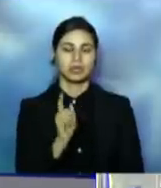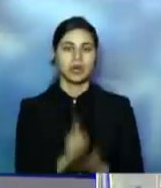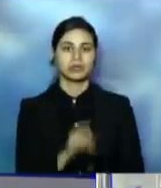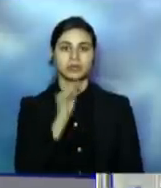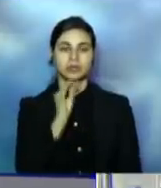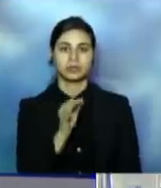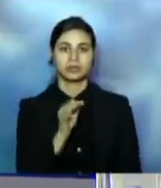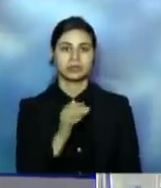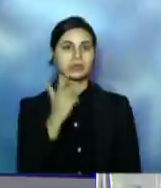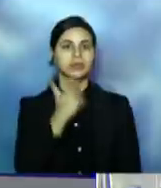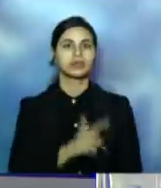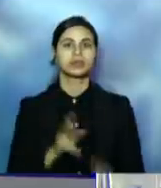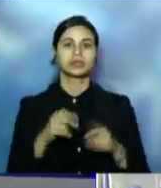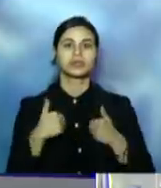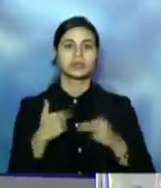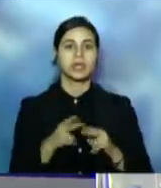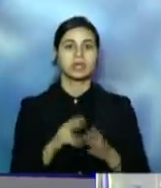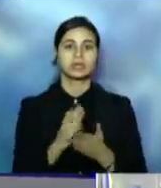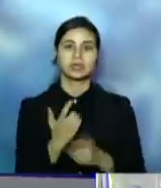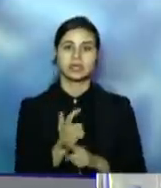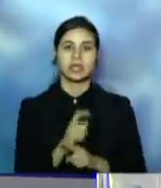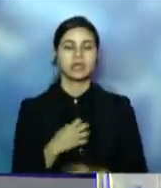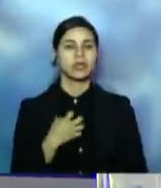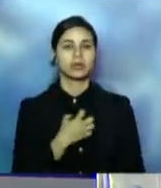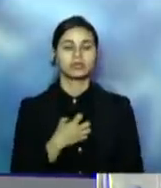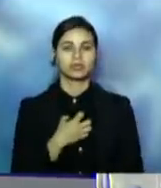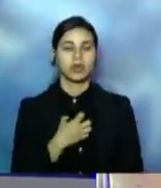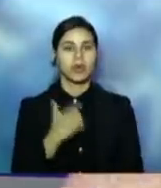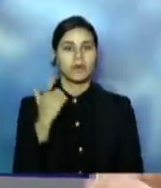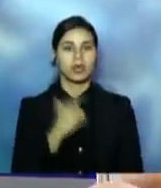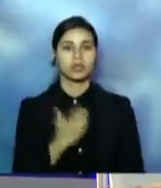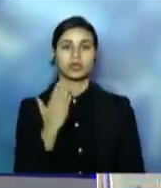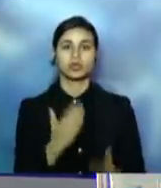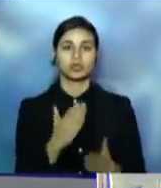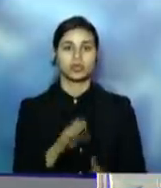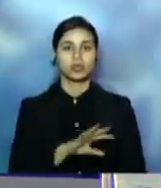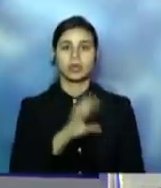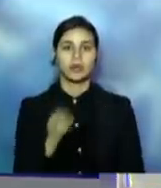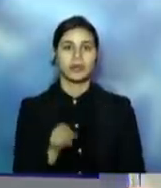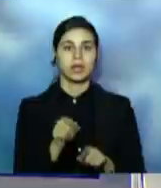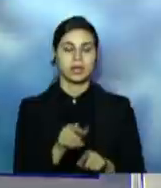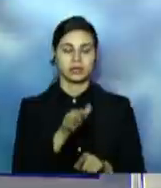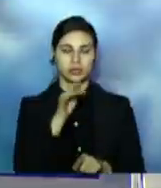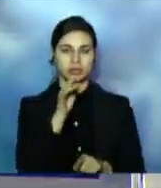მაგრამ ნუტრიციოლოგებისათვის ეს არის ძალიან მნიშვნელოვანი სიმპტომი. თუ ყველა დანარჩენი